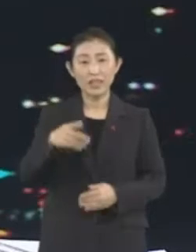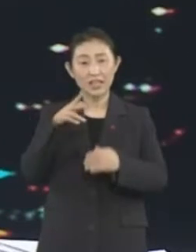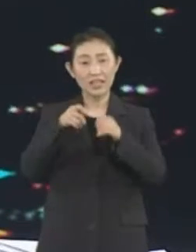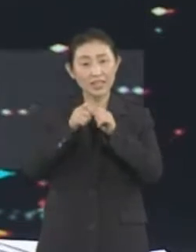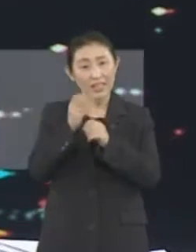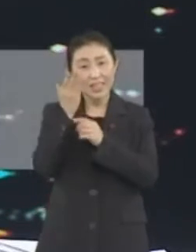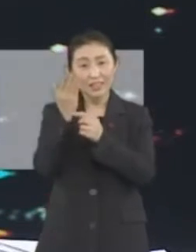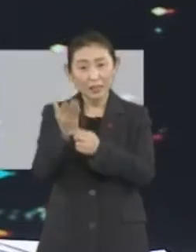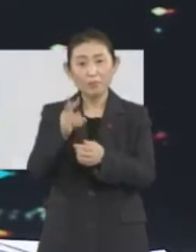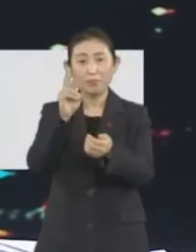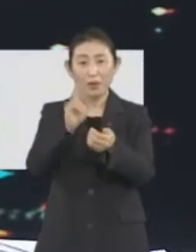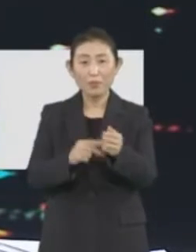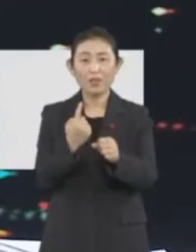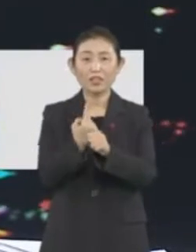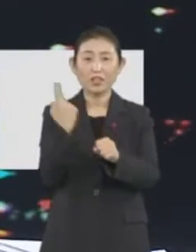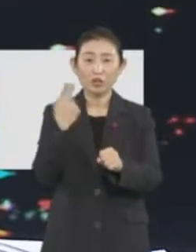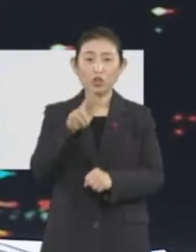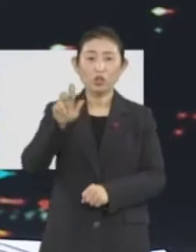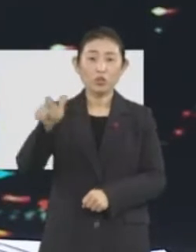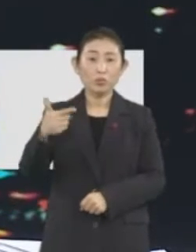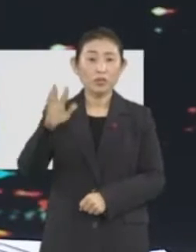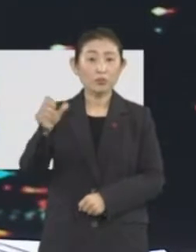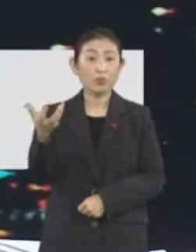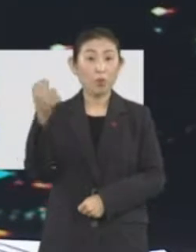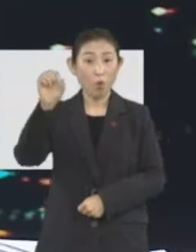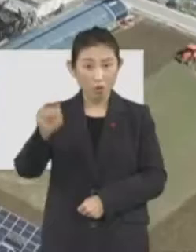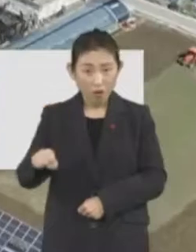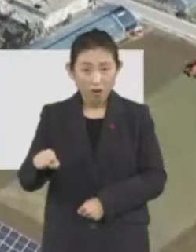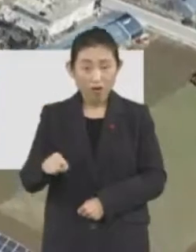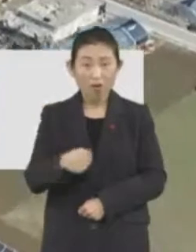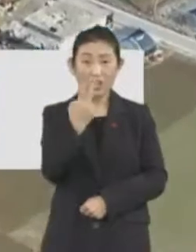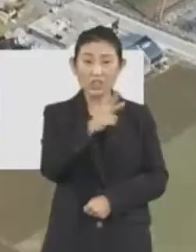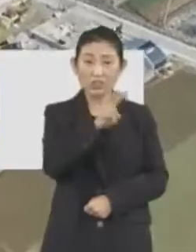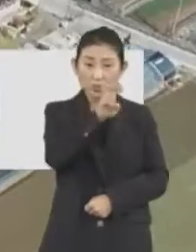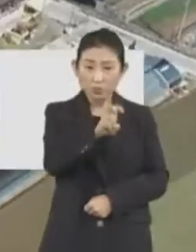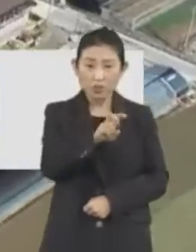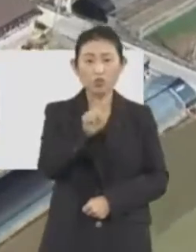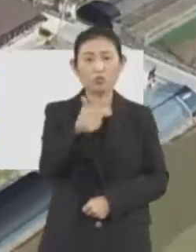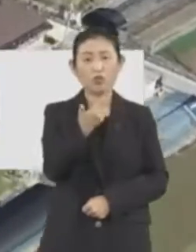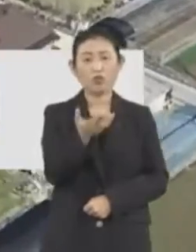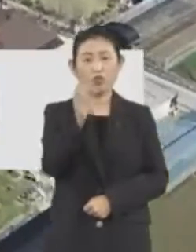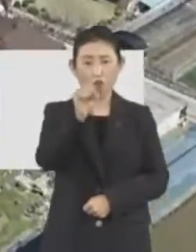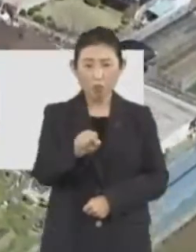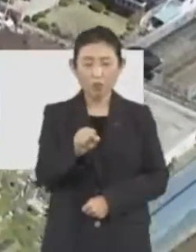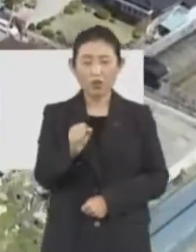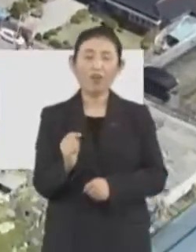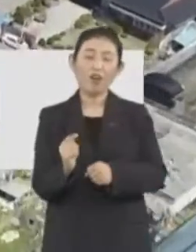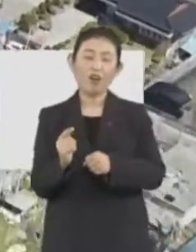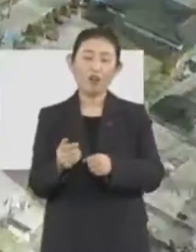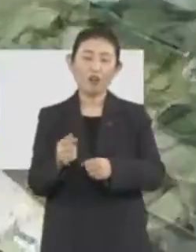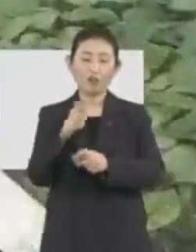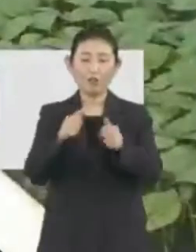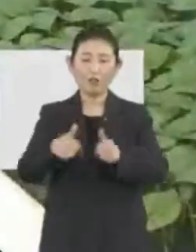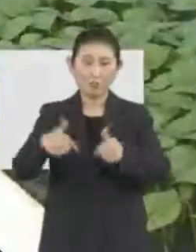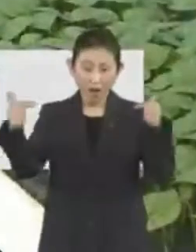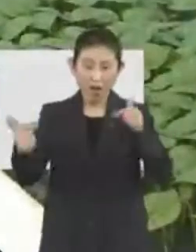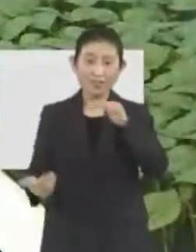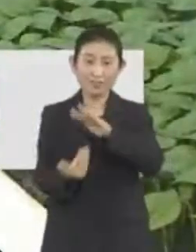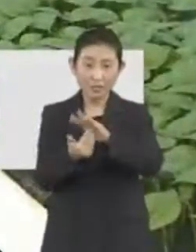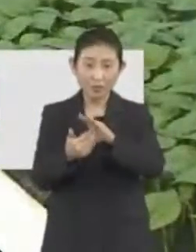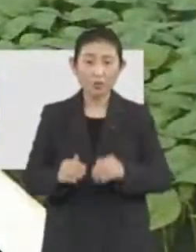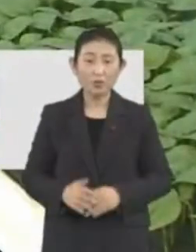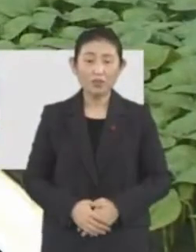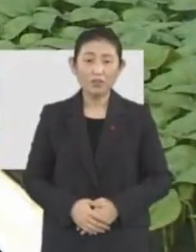금산 깬 님 매출액이 지난해 630 5억원으로 2020년 609 억 원을 넘어선 사상 최대를 기록하면서